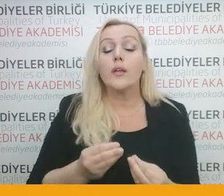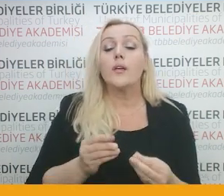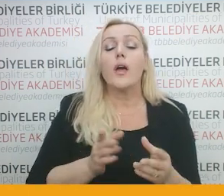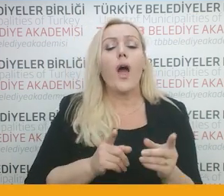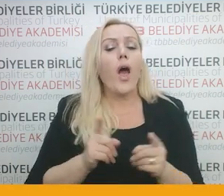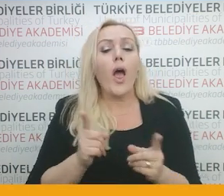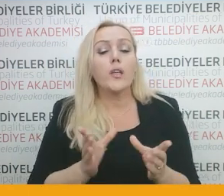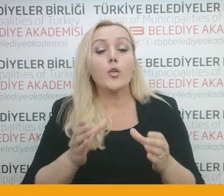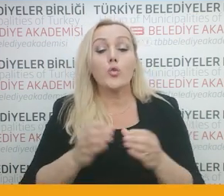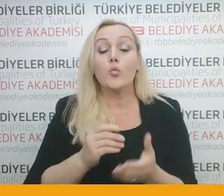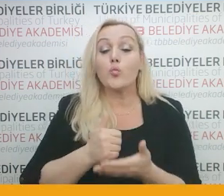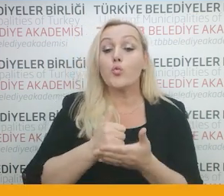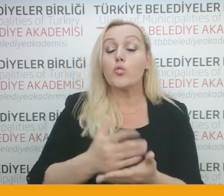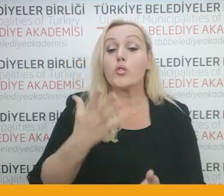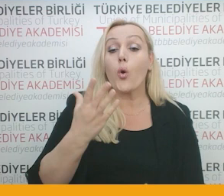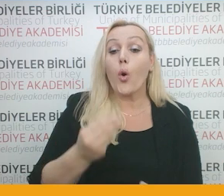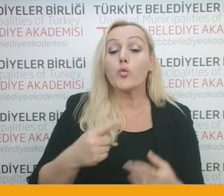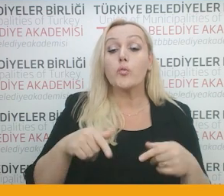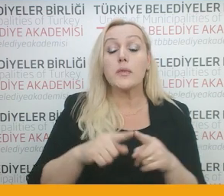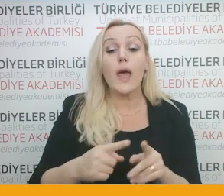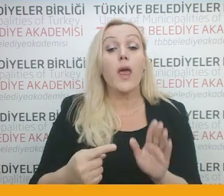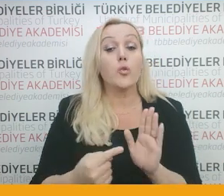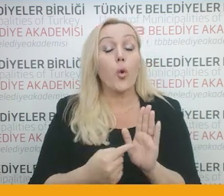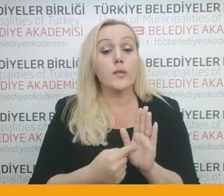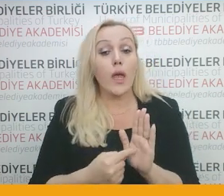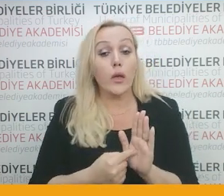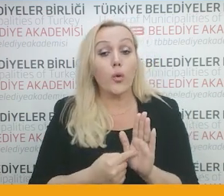kurumun bütçesi olduğunu bize gösteriyor.